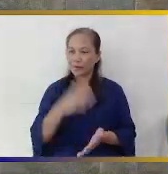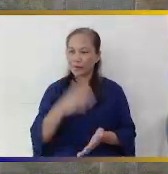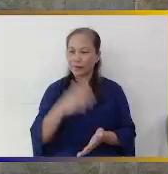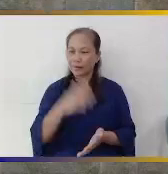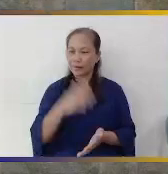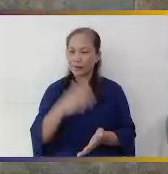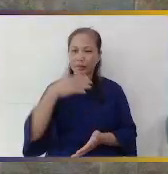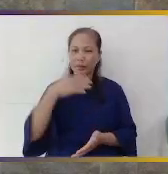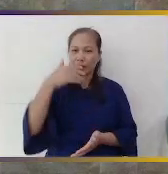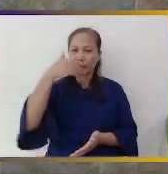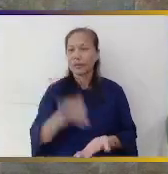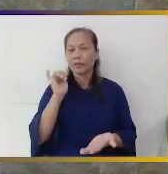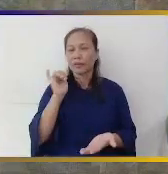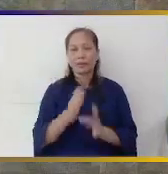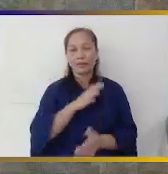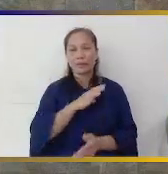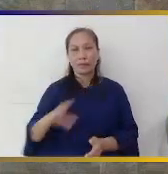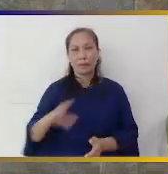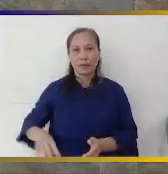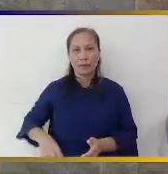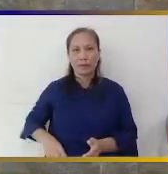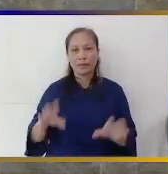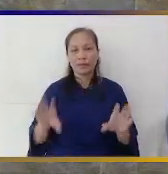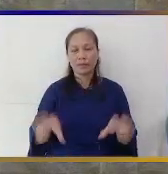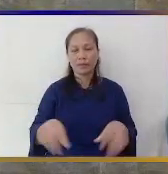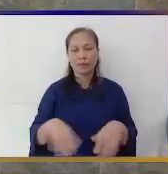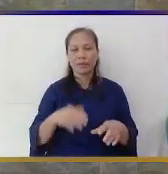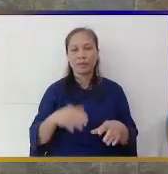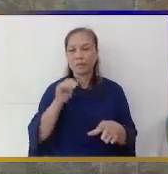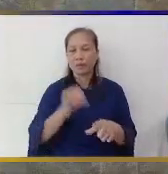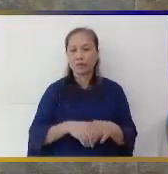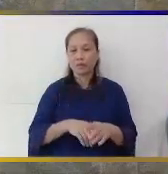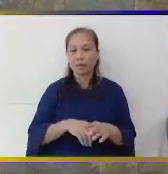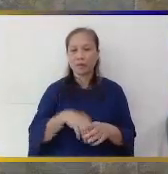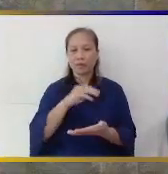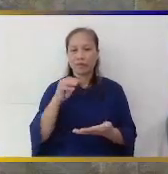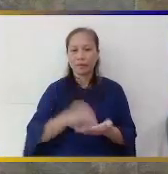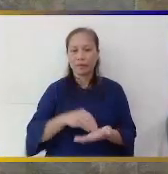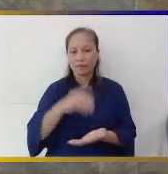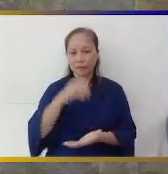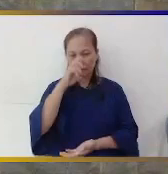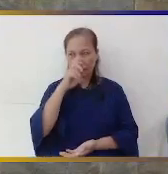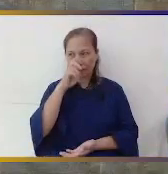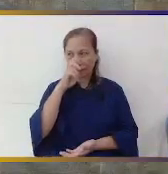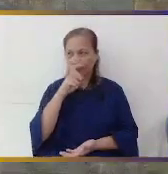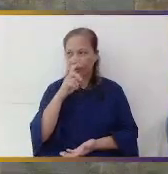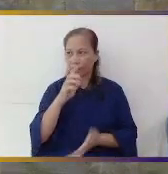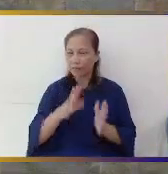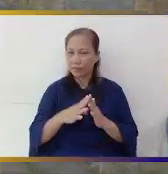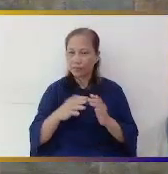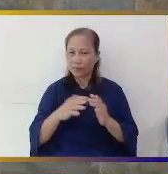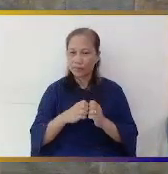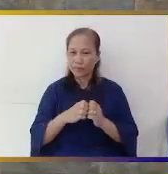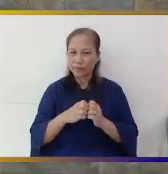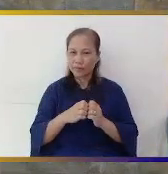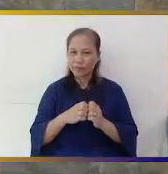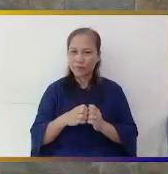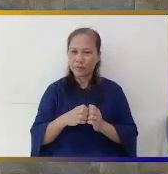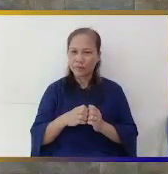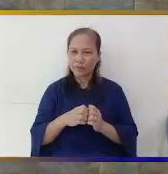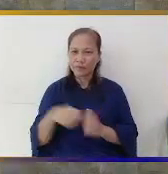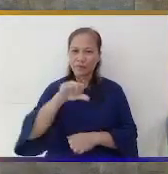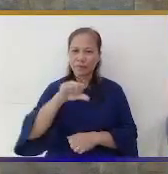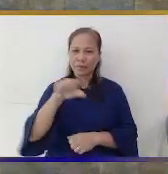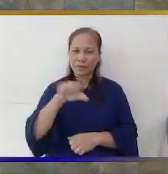kanyang simbahan during the middle ages Kaya nga makita niyo mga kapatid kahit they are persecuting this cais